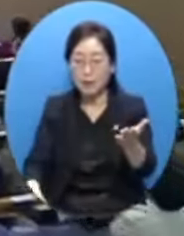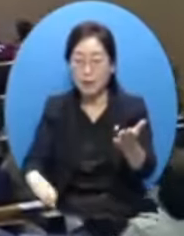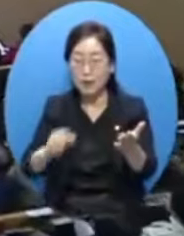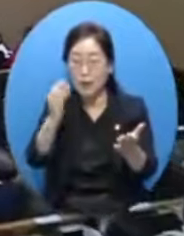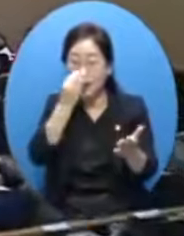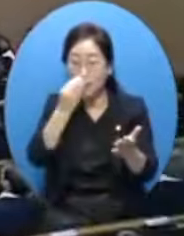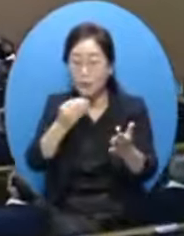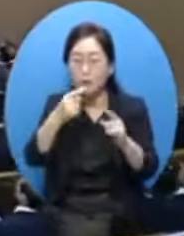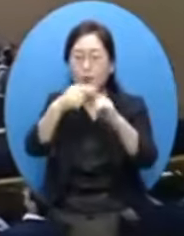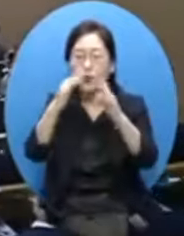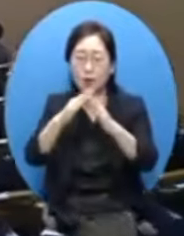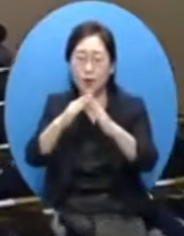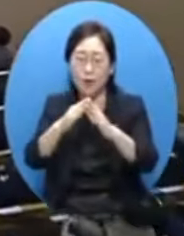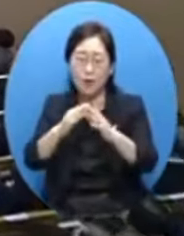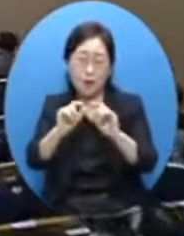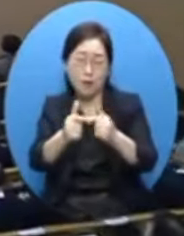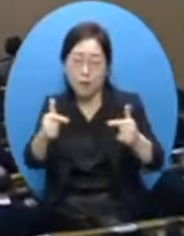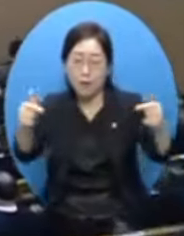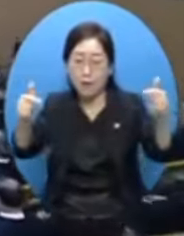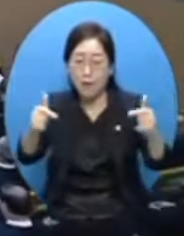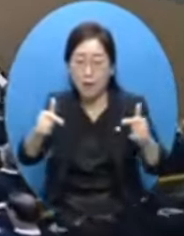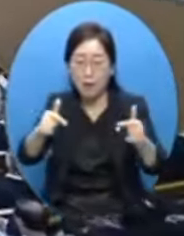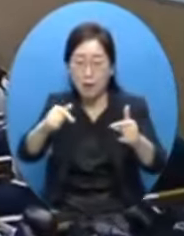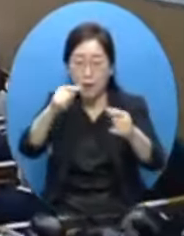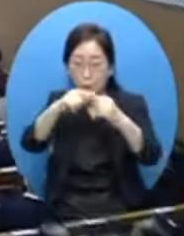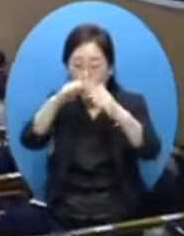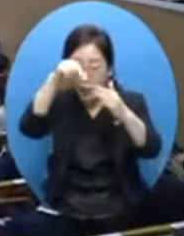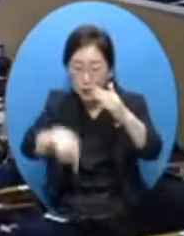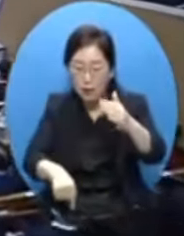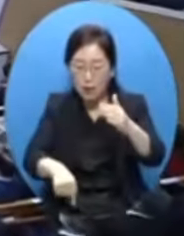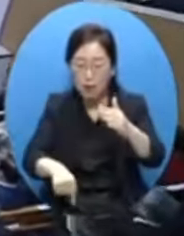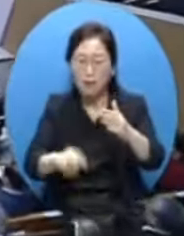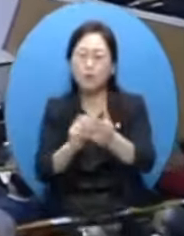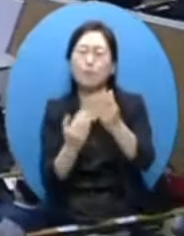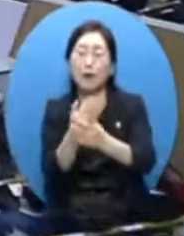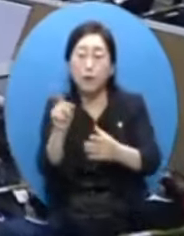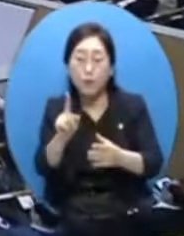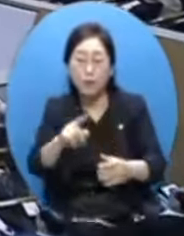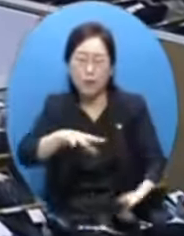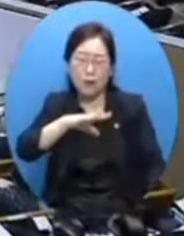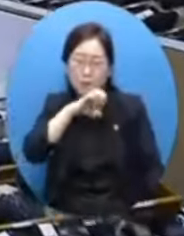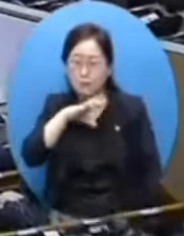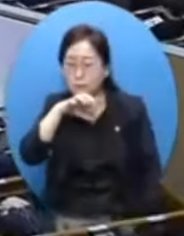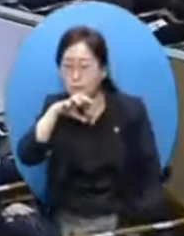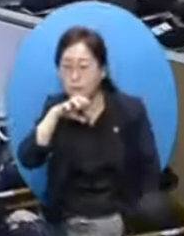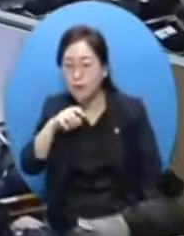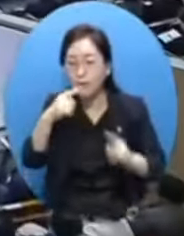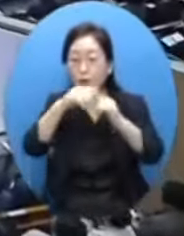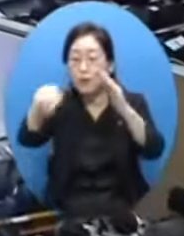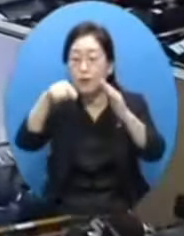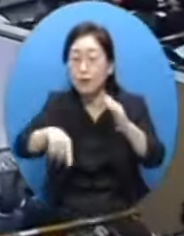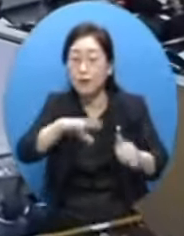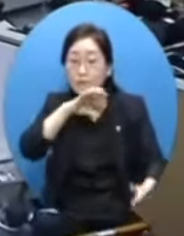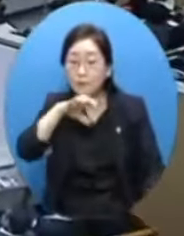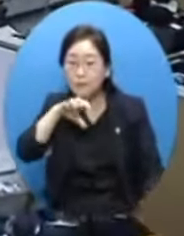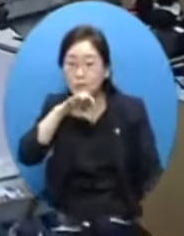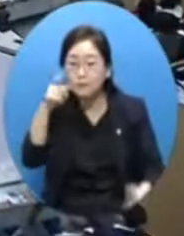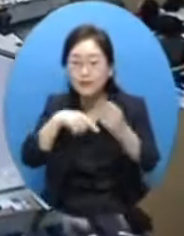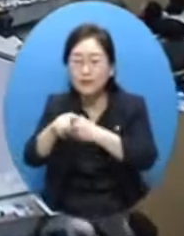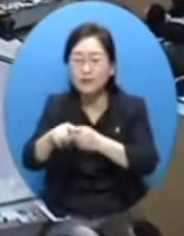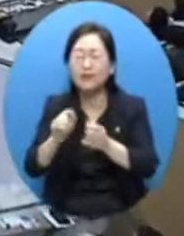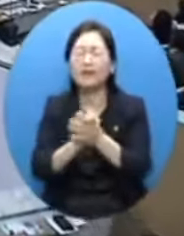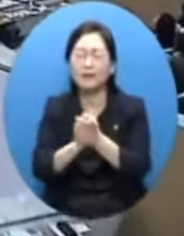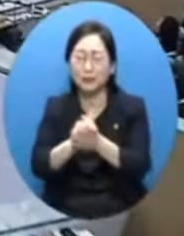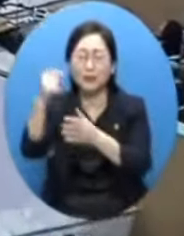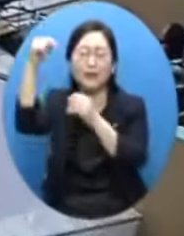폭발적으로 부흥할 때 교회 내 문제가 일어났습니다. 불평하는 사람들이 생겨났습니다. 교회 내 불평하는 사람이 생겨나는 것은 기도하라고